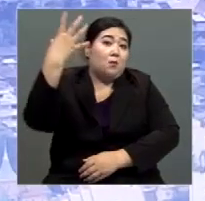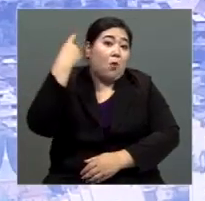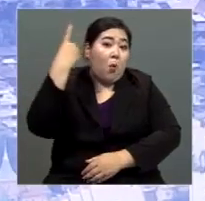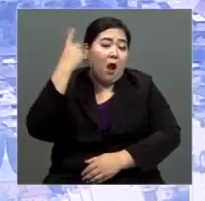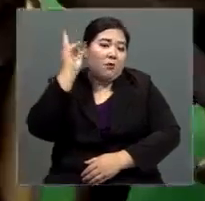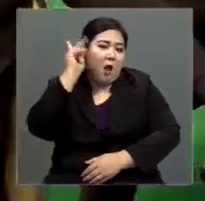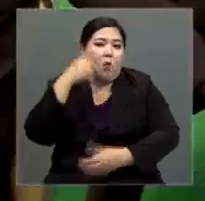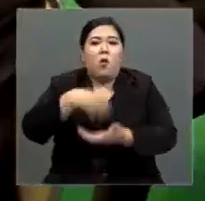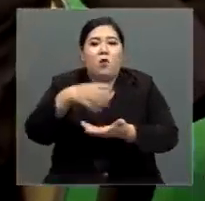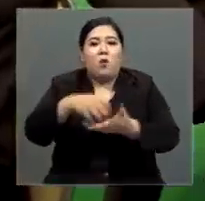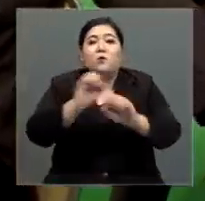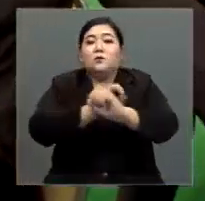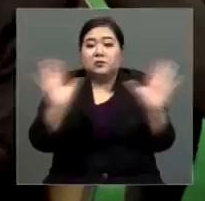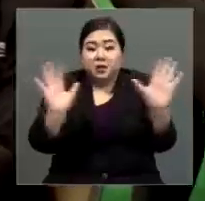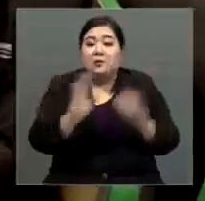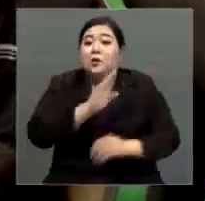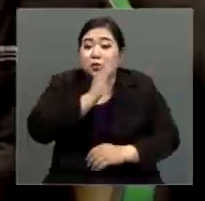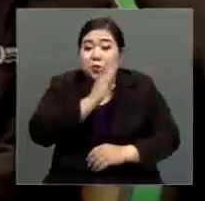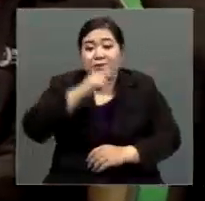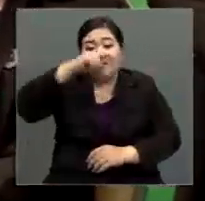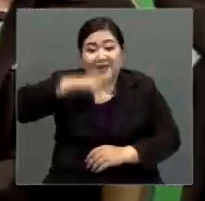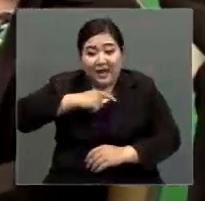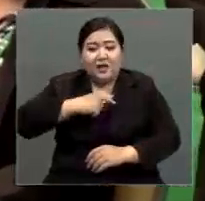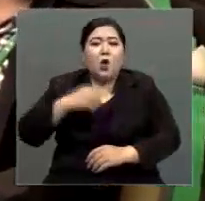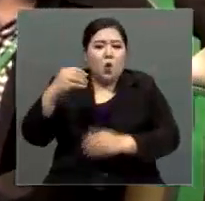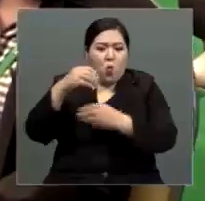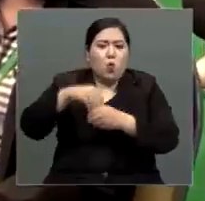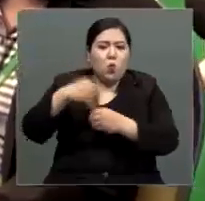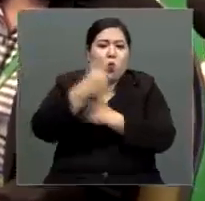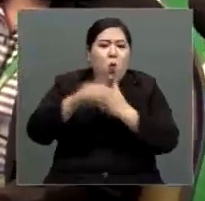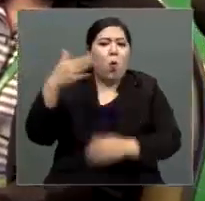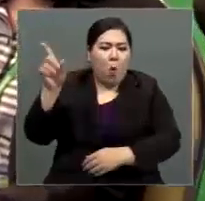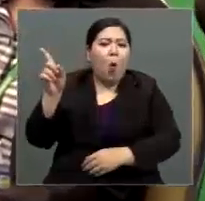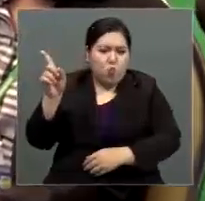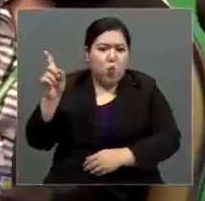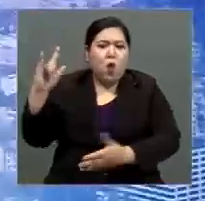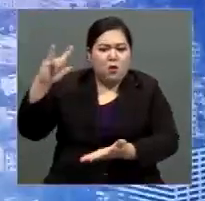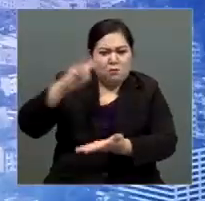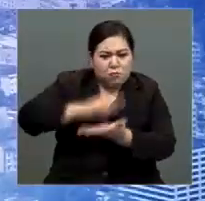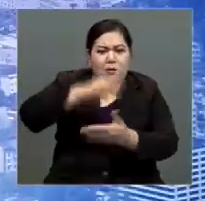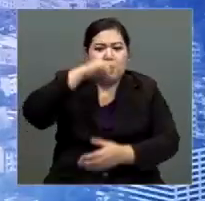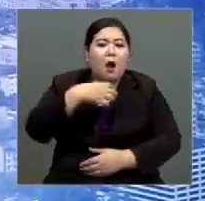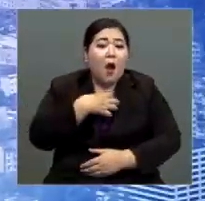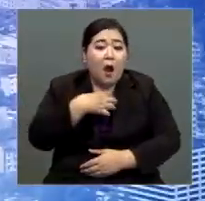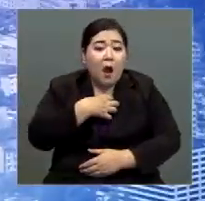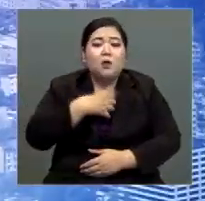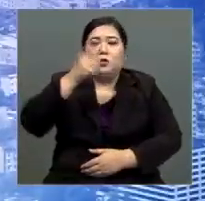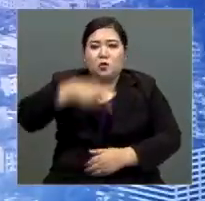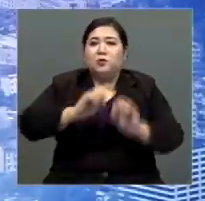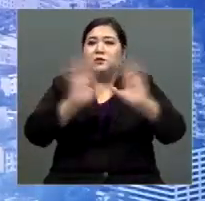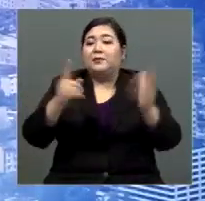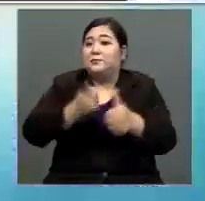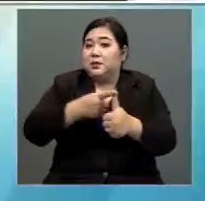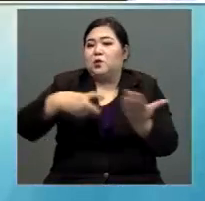แหงชัเจนว่าถ้าหากคนไทยใตางประเทศต้การทจะเดินทางกลบซึ่งแน่นอนอันดับแรกเลยทตองมคอตัเครองบิน